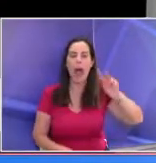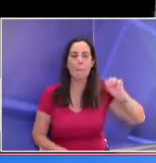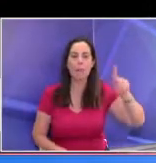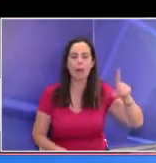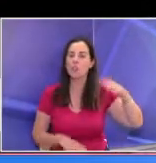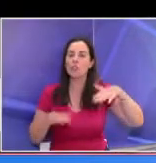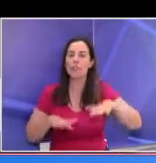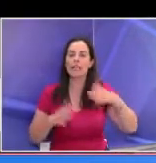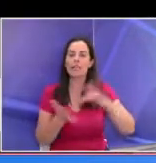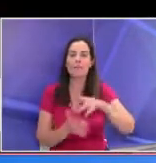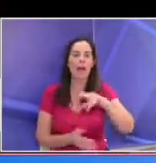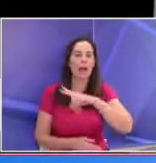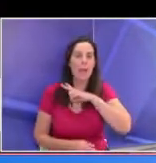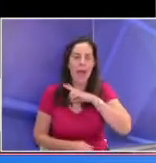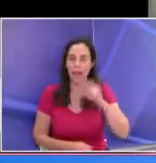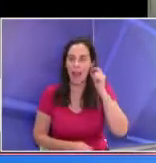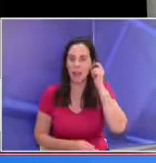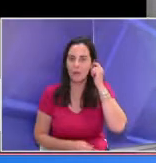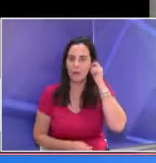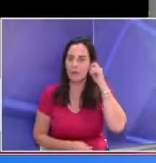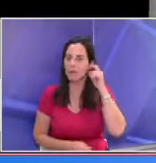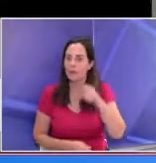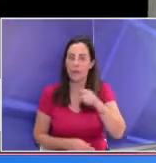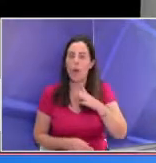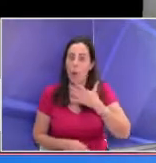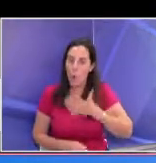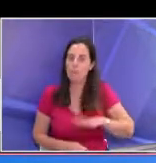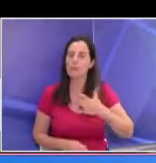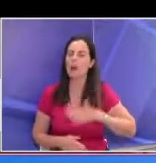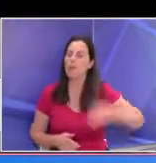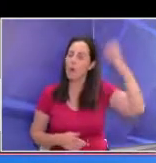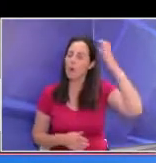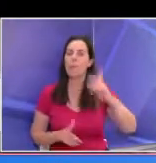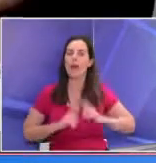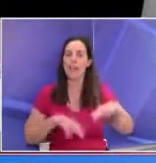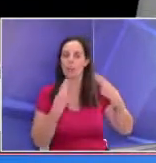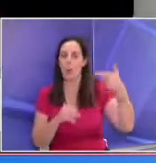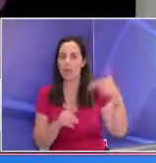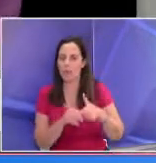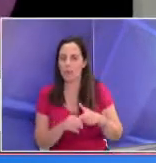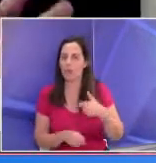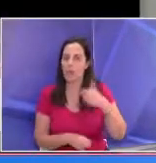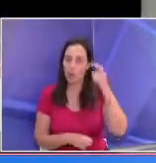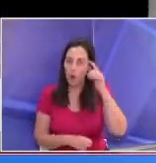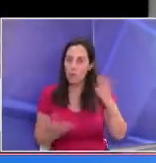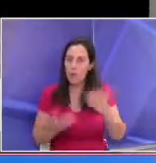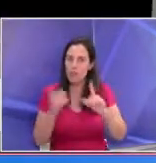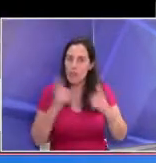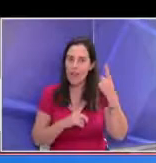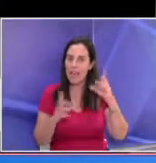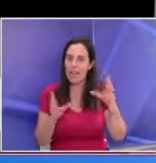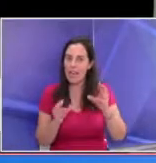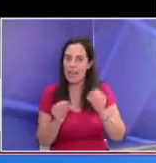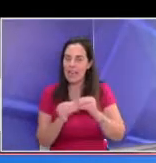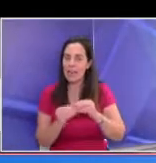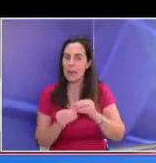יושב בלונדון, אחמד בן עבד אל-עזיז, טוען לכתר. מחכה לחזור הביתה. ממש כך. ואני חושב שמה שקרה עם